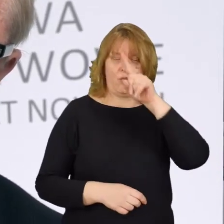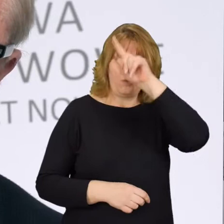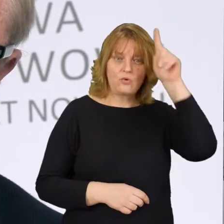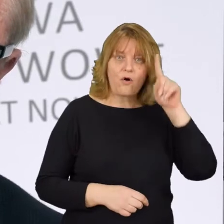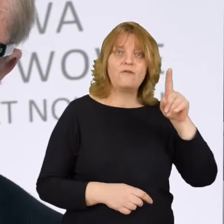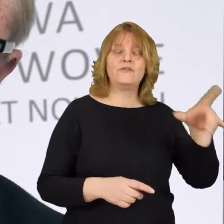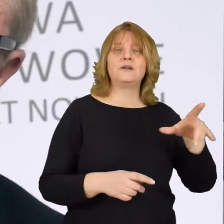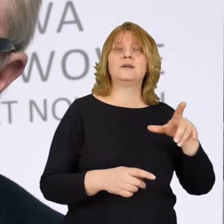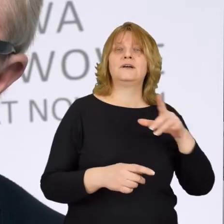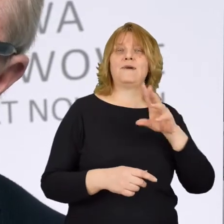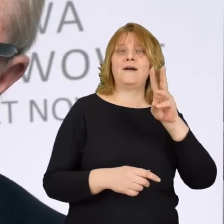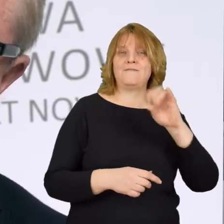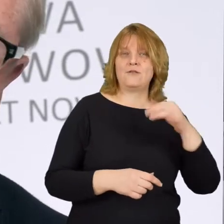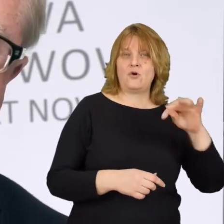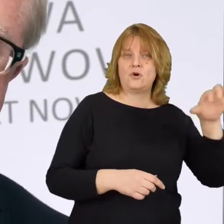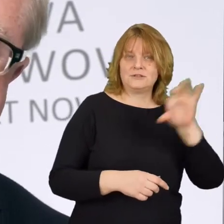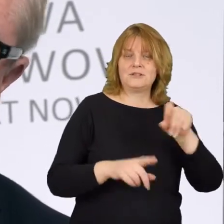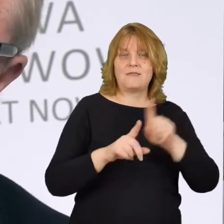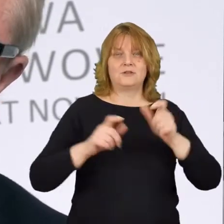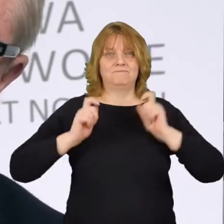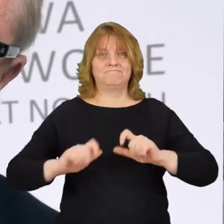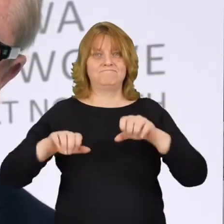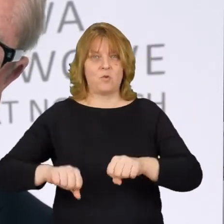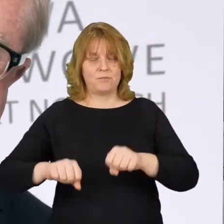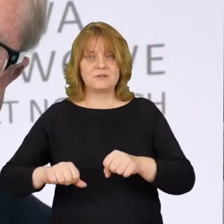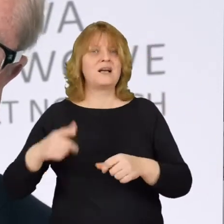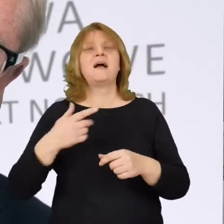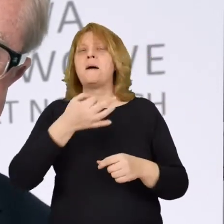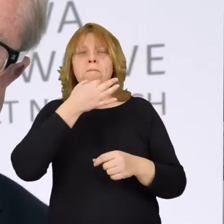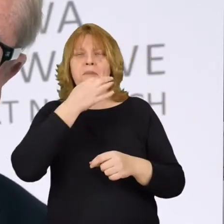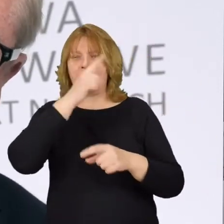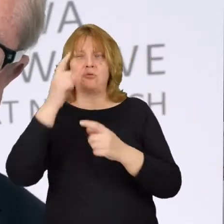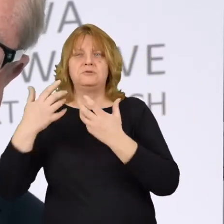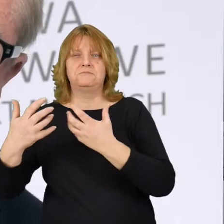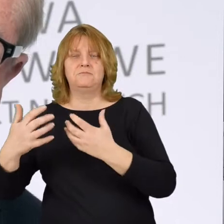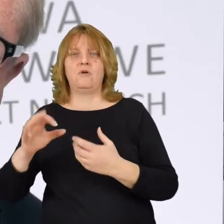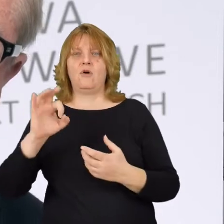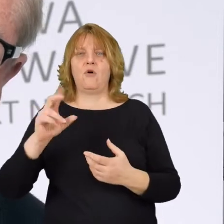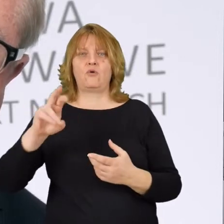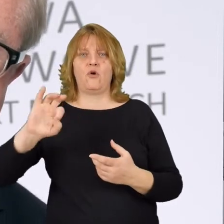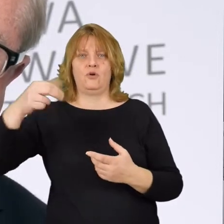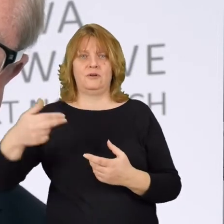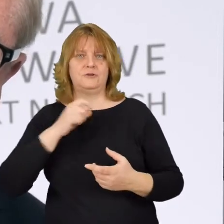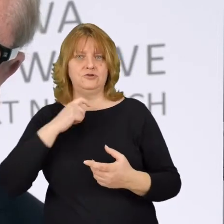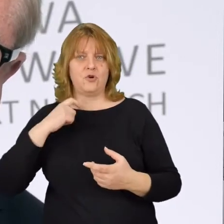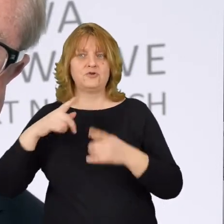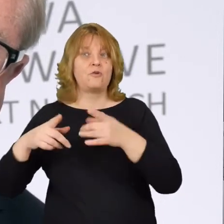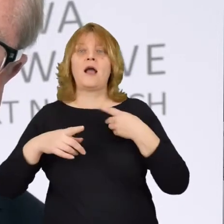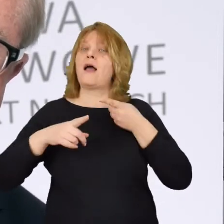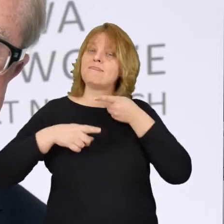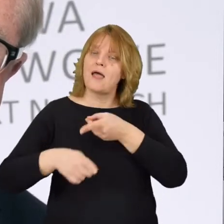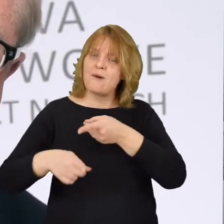posłów chłopskich. Niewielu było zwolenników księdza Okonia i Franciszka Dąbala, którzy agitowali